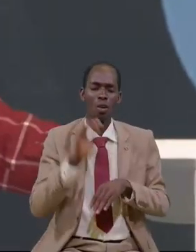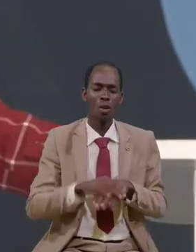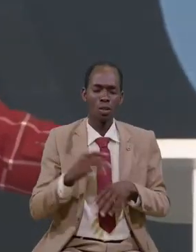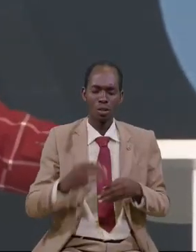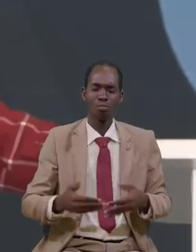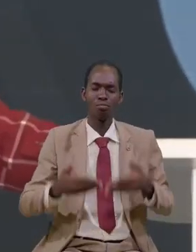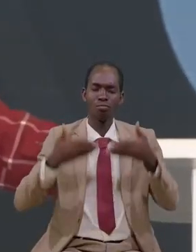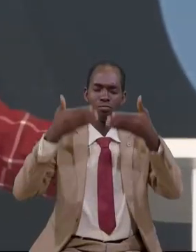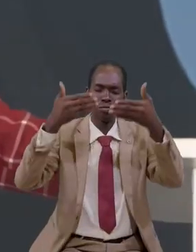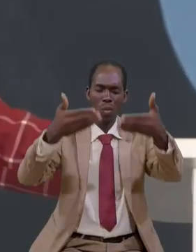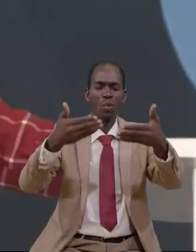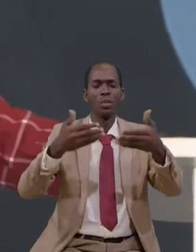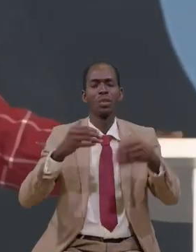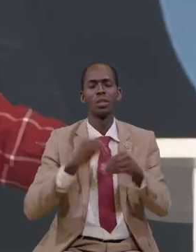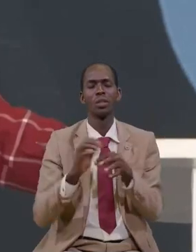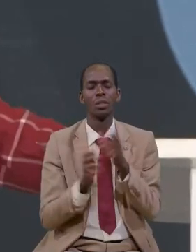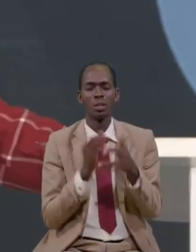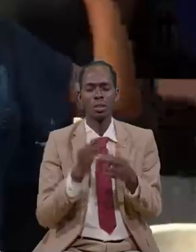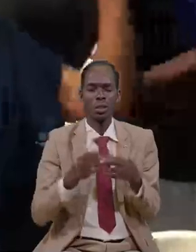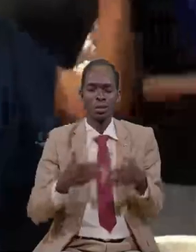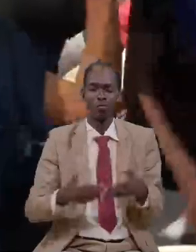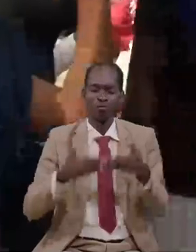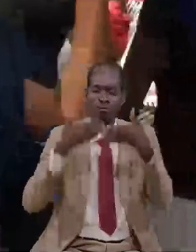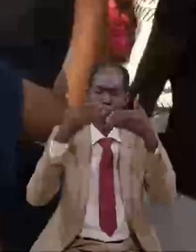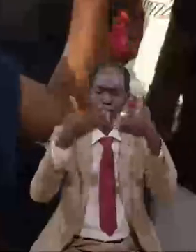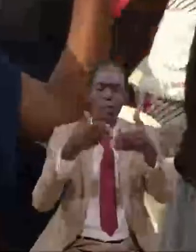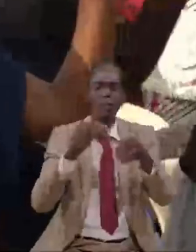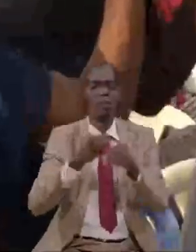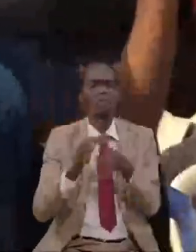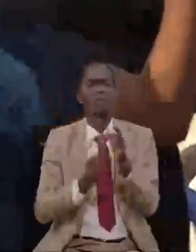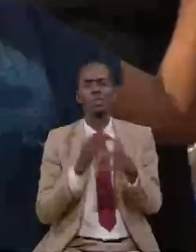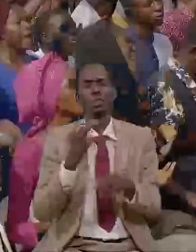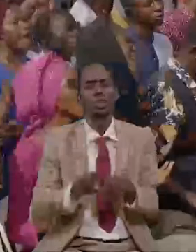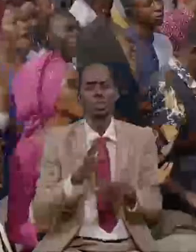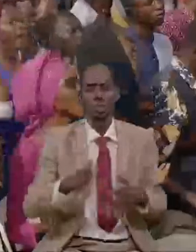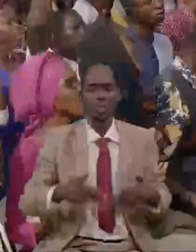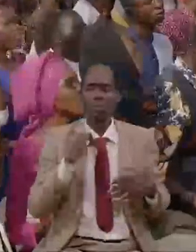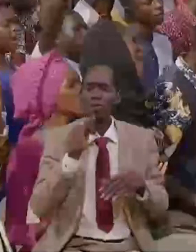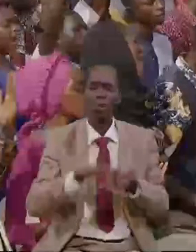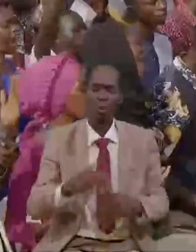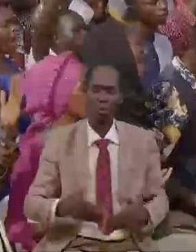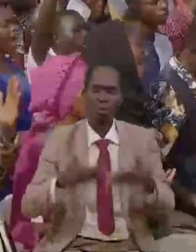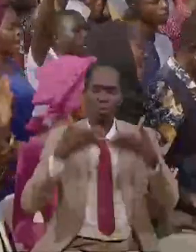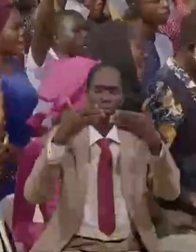Ta vie est en avant. Marche en avant. Marche en avant.